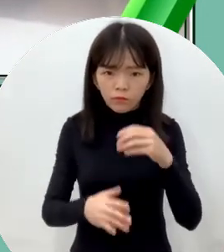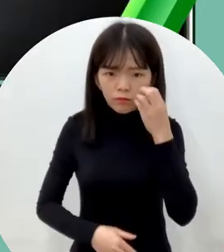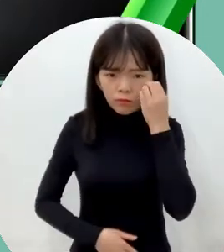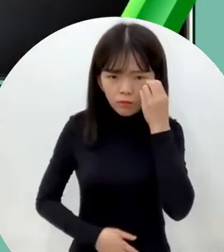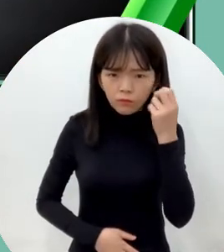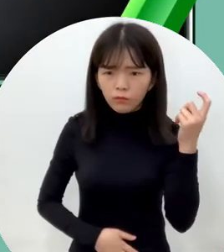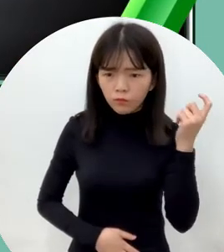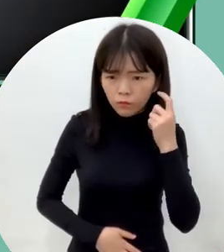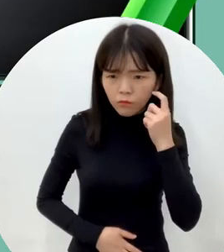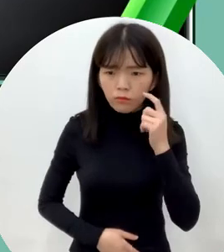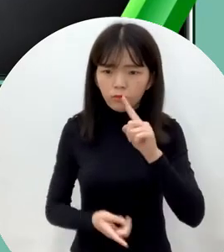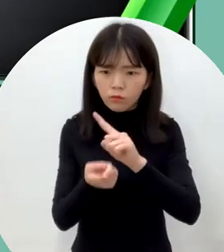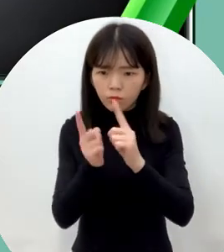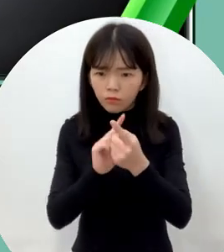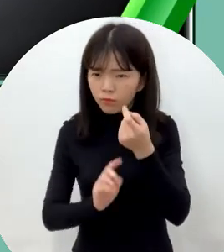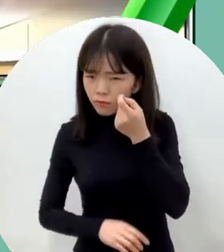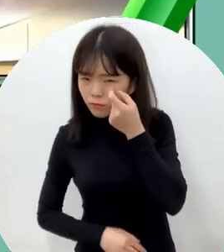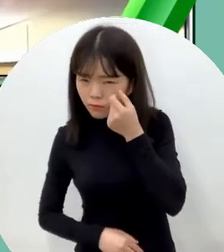행위,